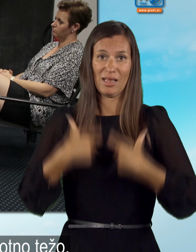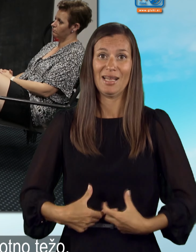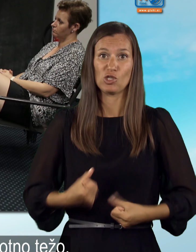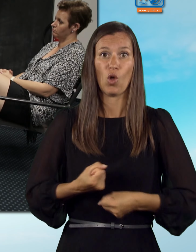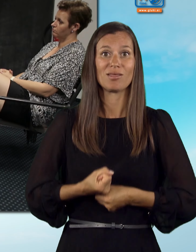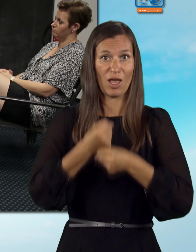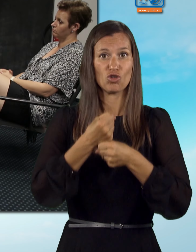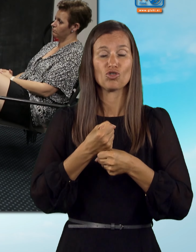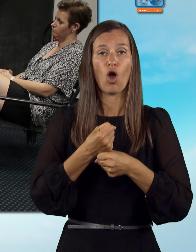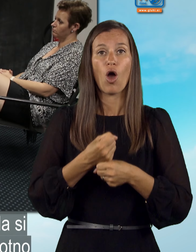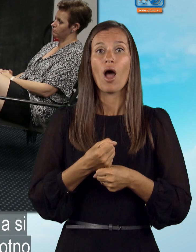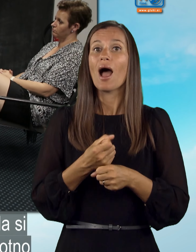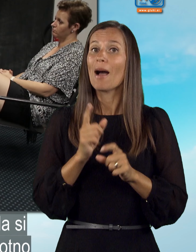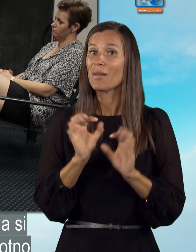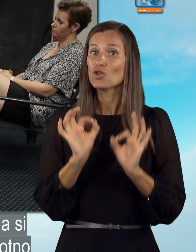telesno težo,